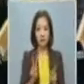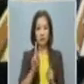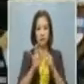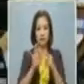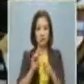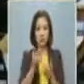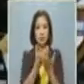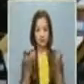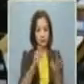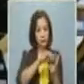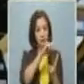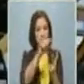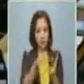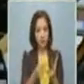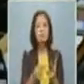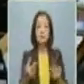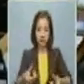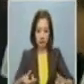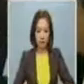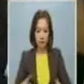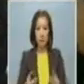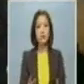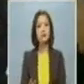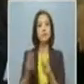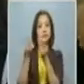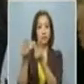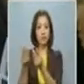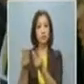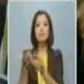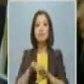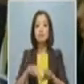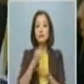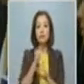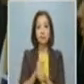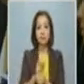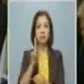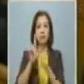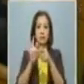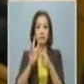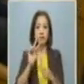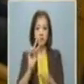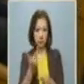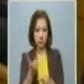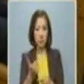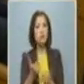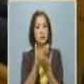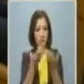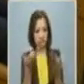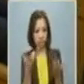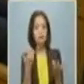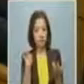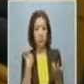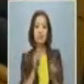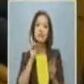มพิธีส่งมอบรายงานสรุปความคิดเห็นและข้อเสนอแนะในการจัดทำร่างรัฐธรรมนูญของสปช.และสนช.พร้อมแถลงข่